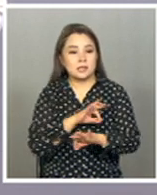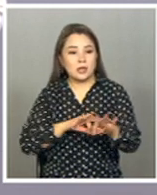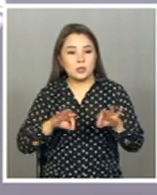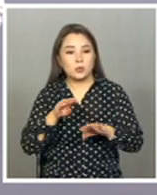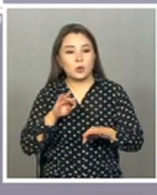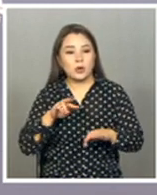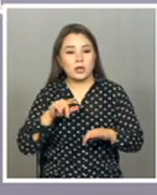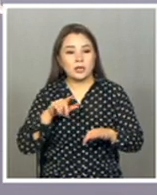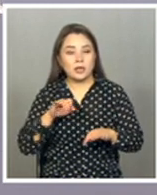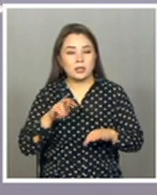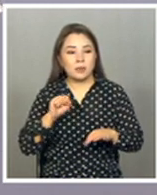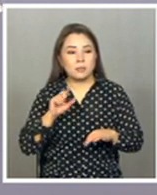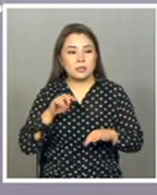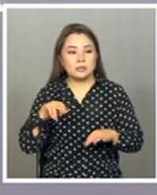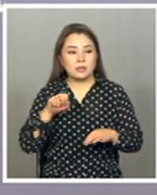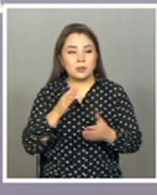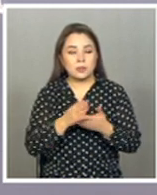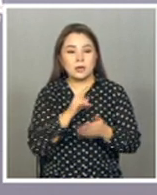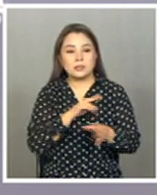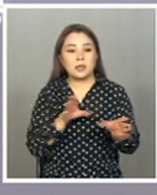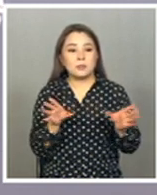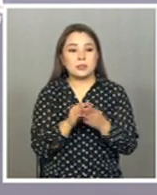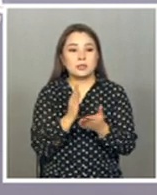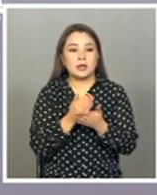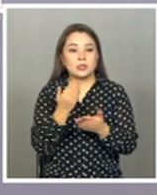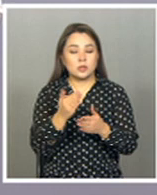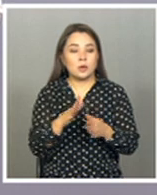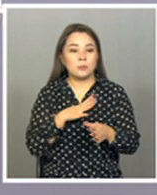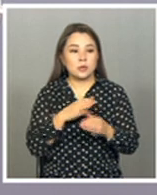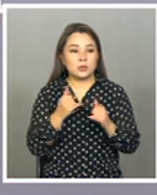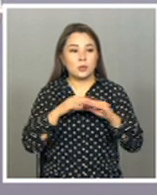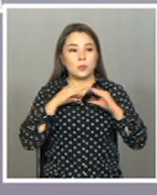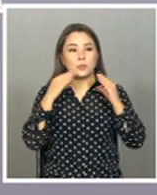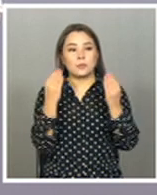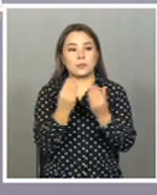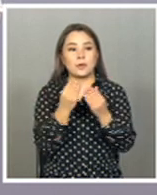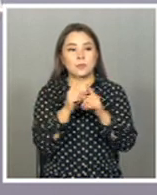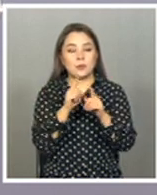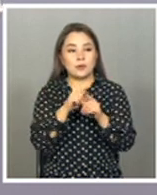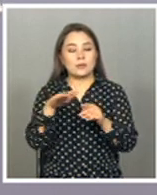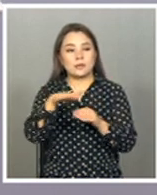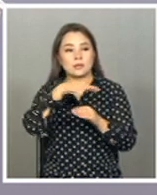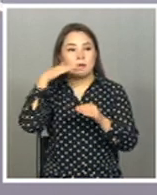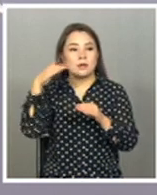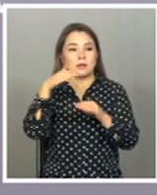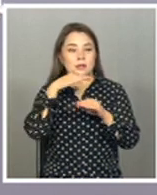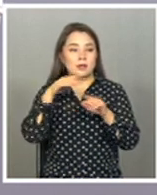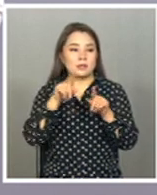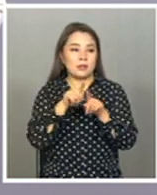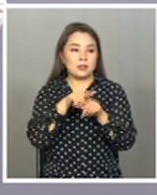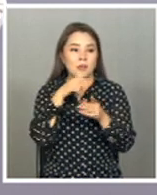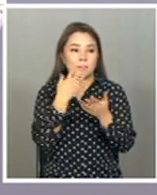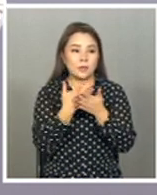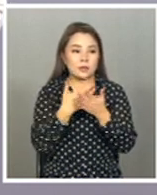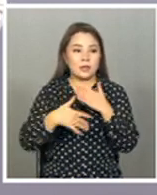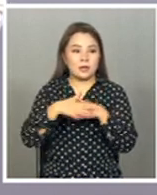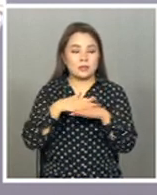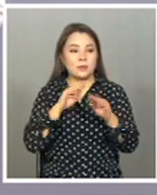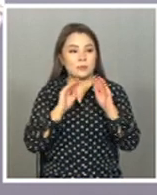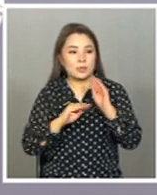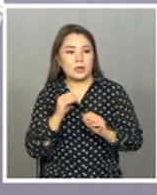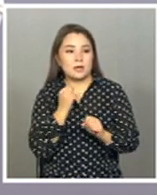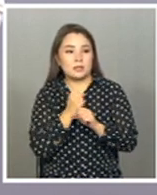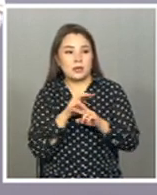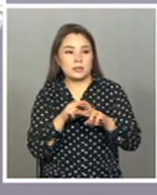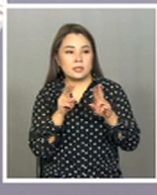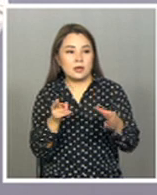Әбілда өзінің серіктестермен бірге ұшатын табақшаға ұқсас ғимаратты жасап шығарған. Бұл залға бір мезетте